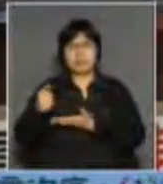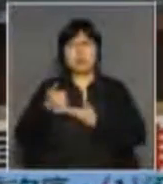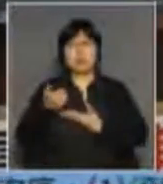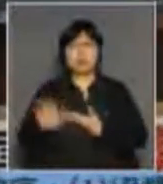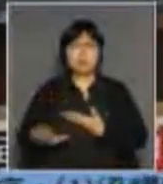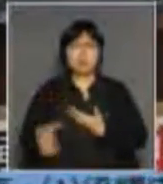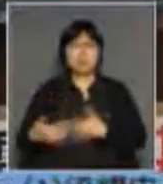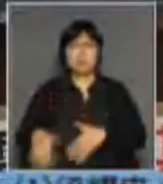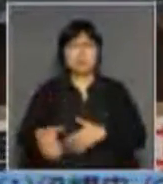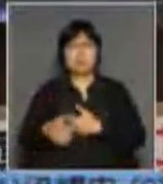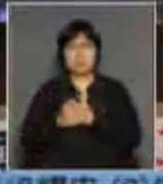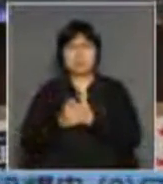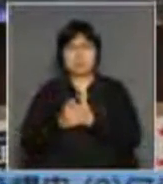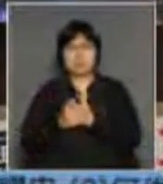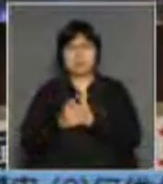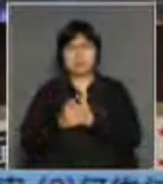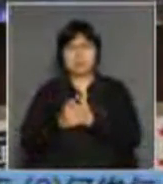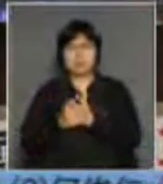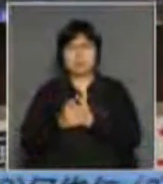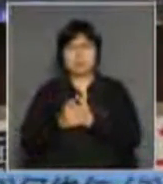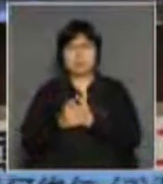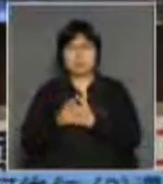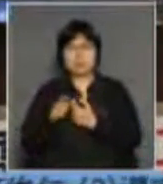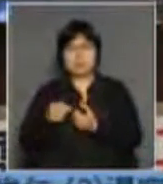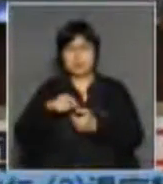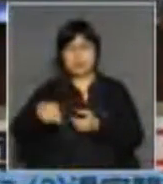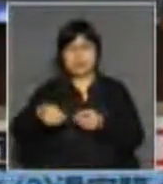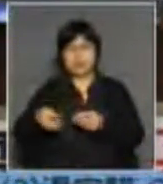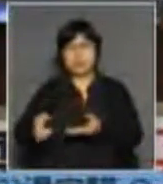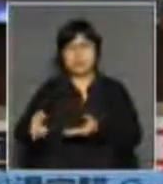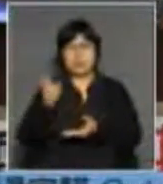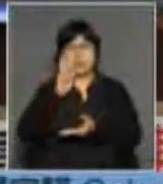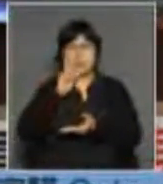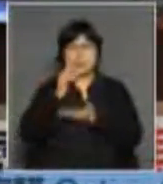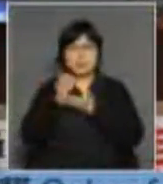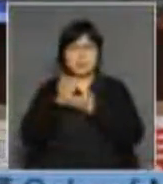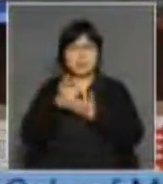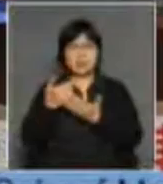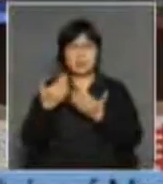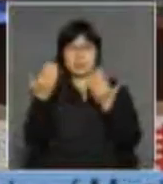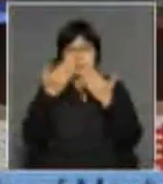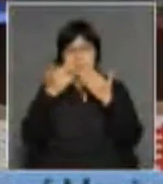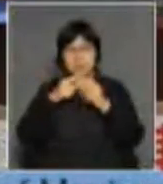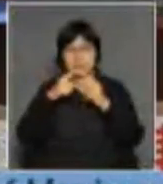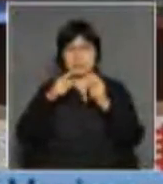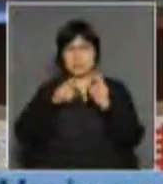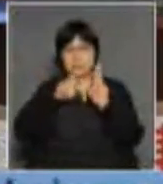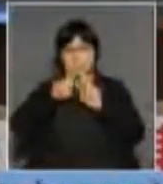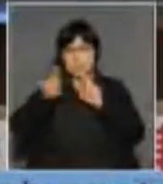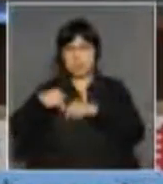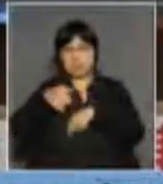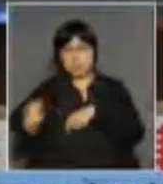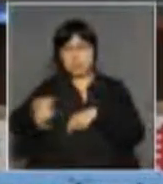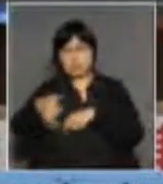啦，是嗎？你不要比達地他，你搞電視城啦，一於去啦。